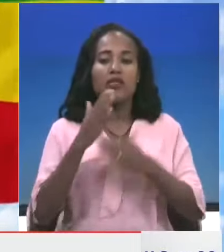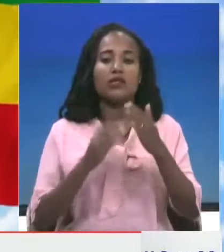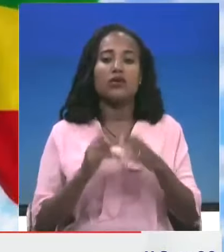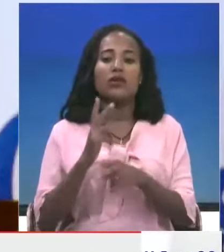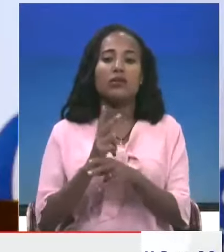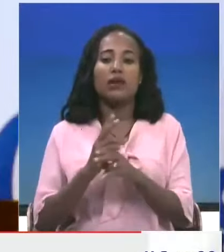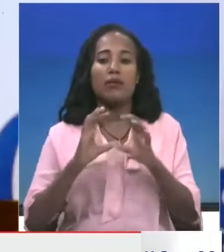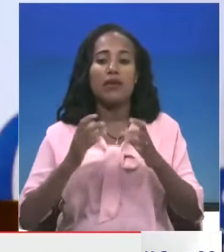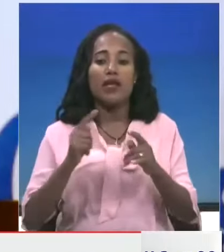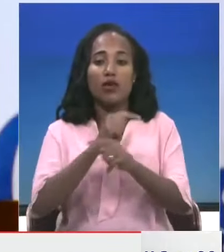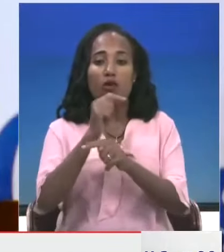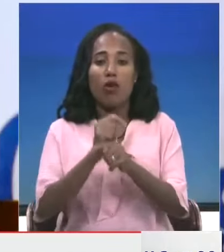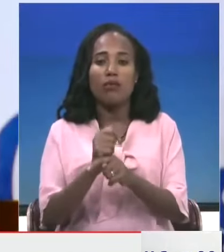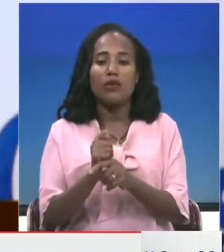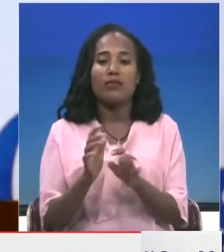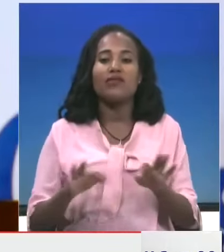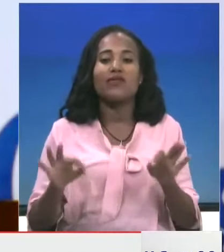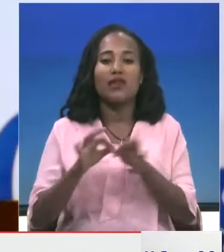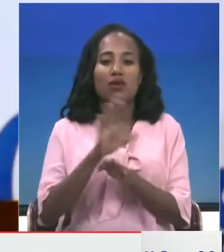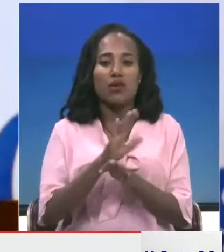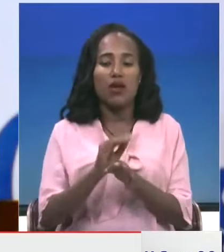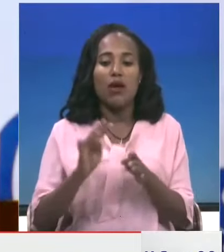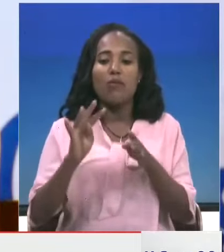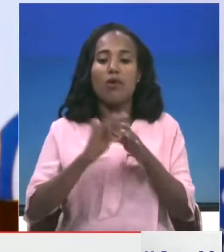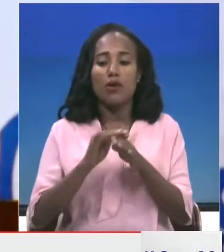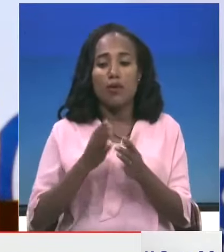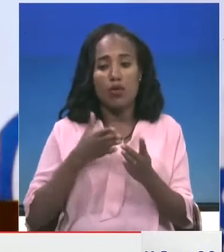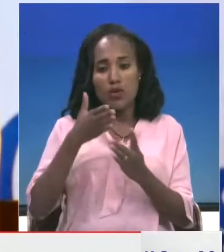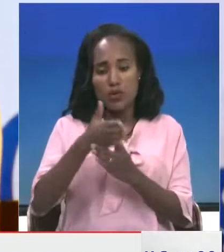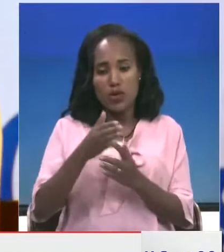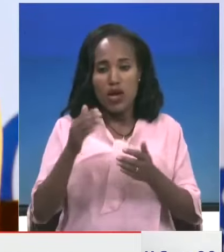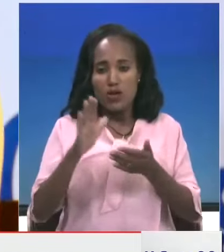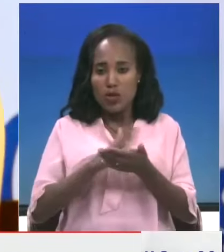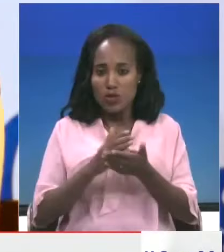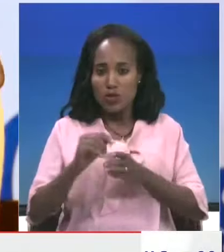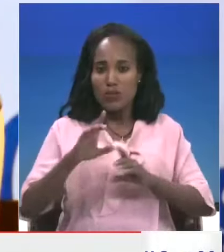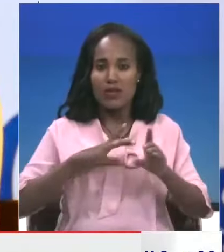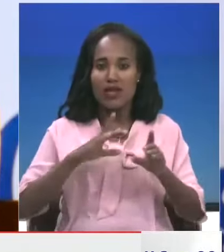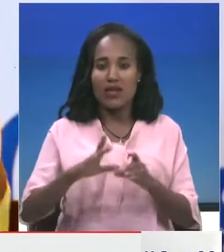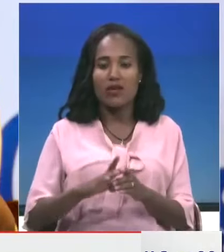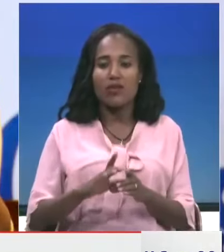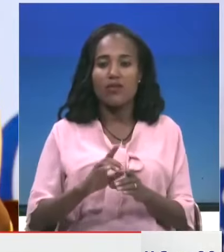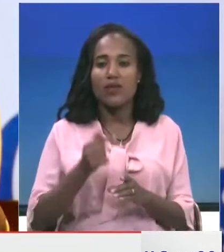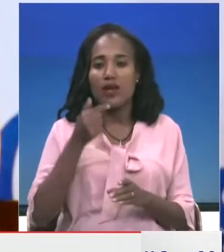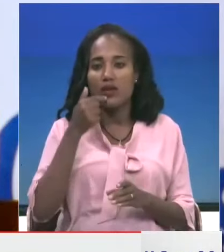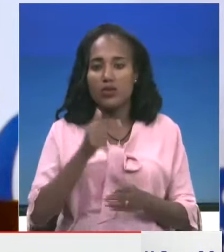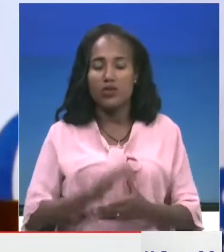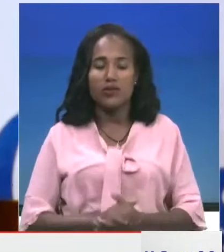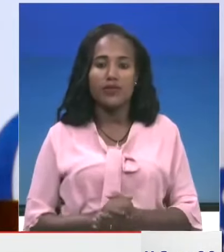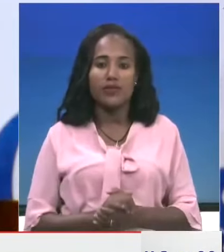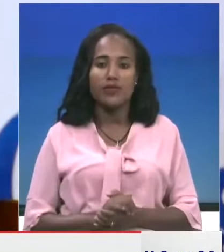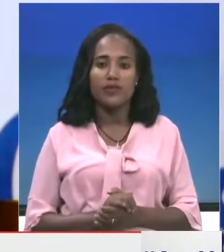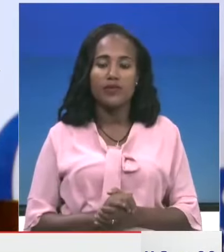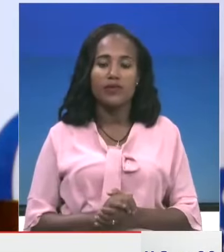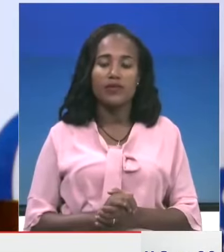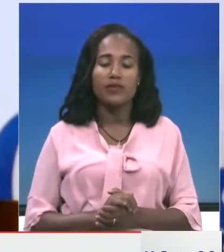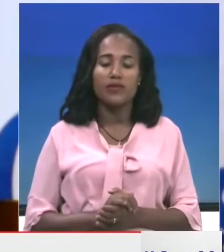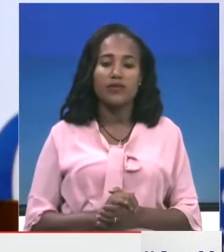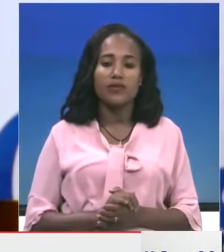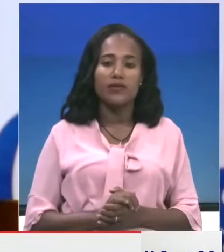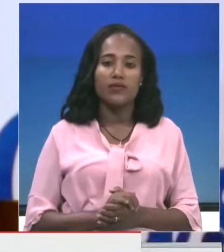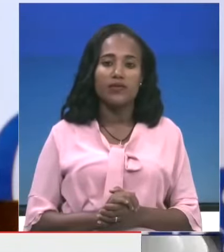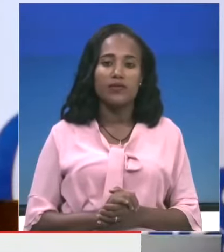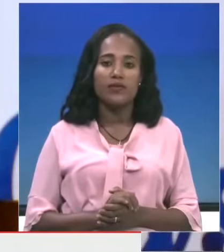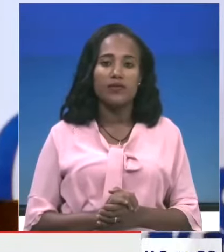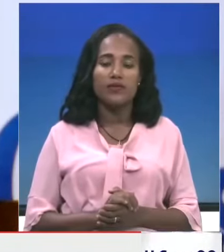የጠበቀ የሚዲያ ተቋም እንደሚያስፈልጋትና በሙያዋ የበኩሏን አስተዋጽኦ እንደምታበረክትም ነው የተናገረችው። It's better than real,